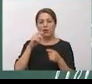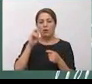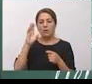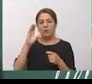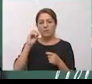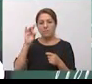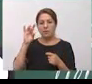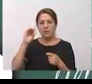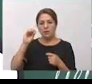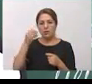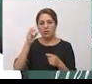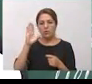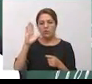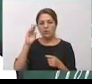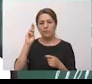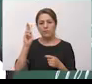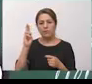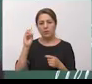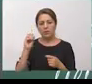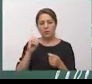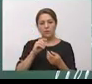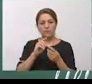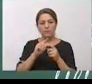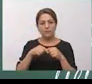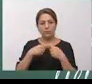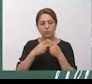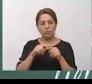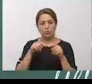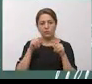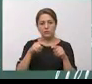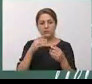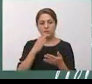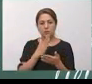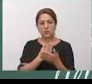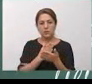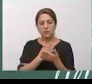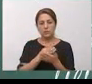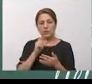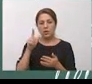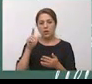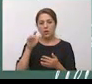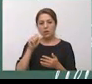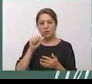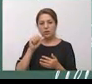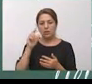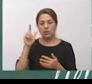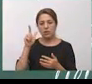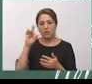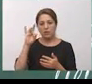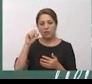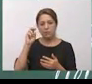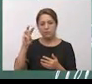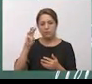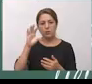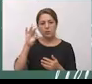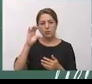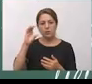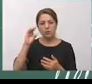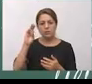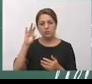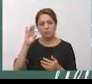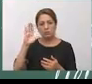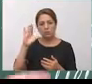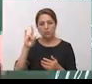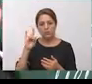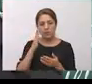Посмотрите, в этом предложении есть грамматические основы, то есть главные члены предложения. Какие?